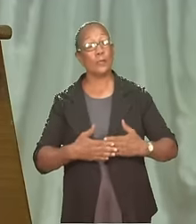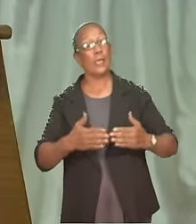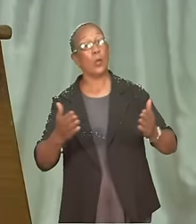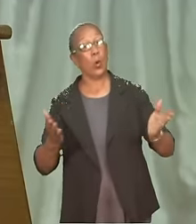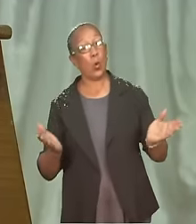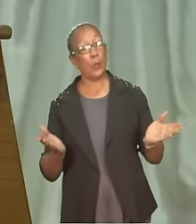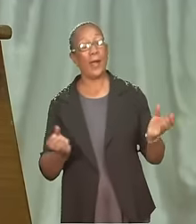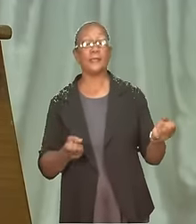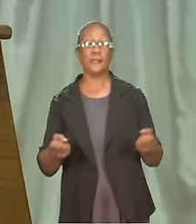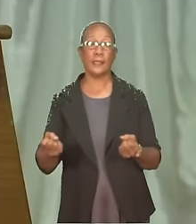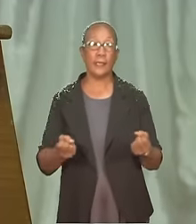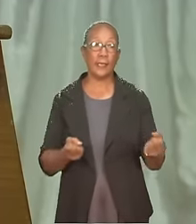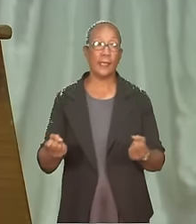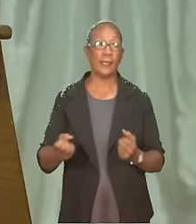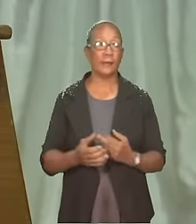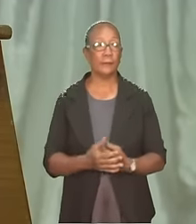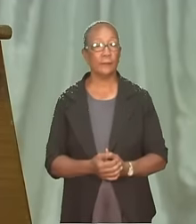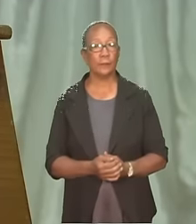regering